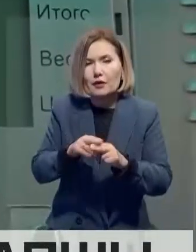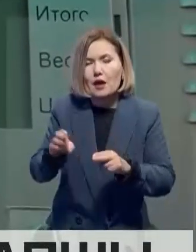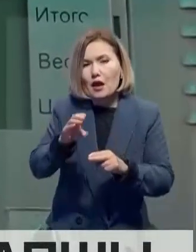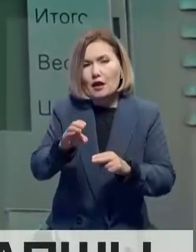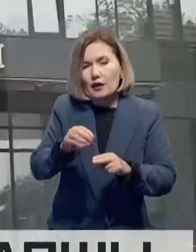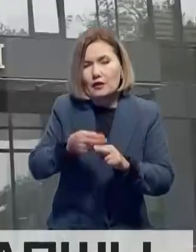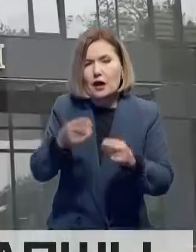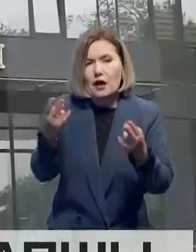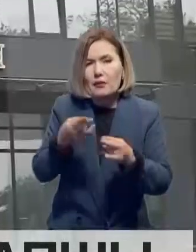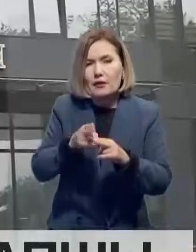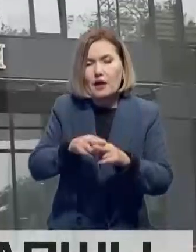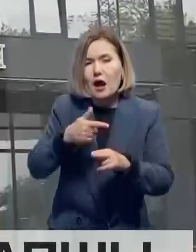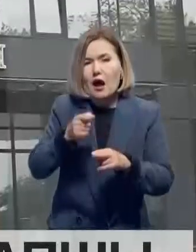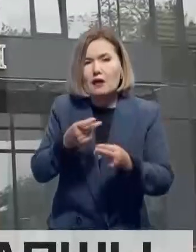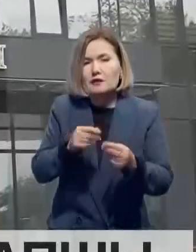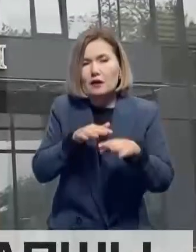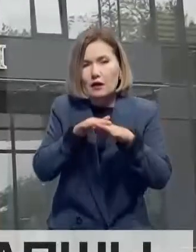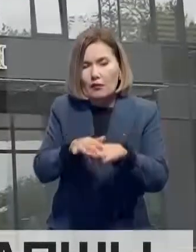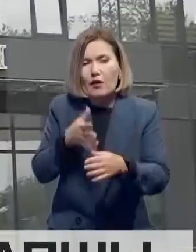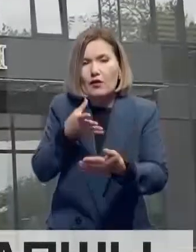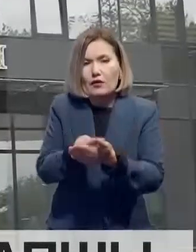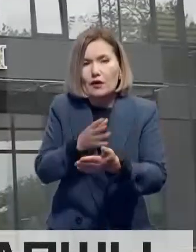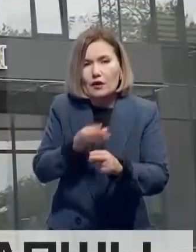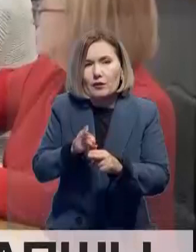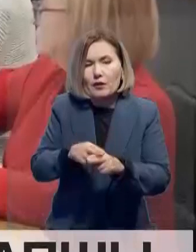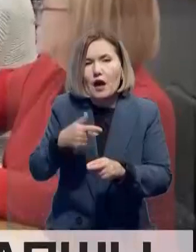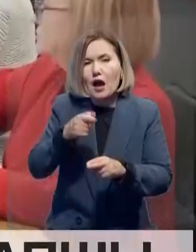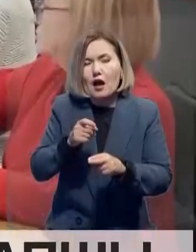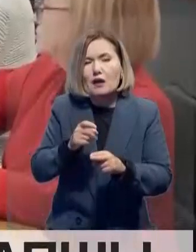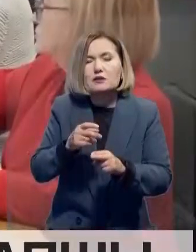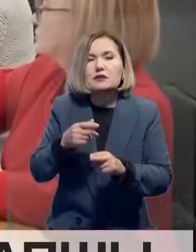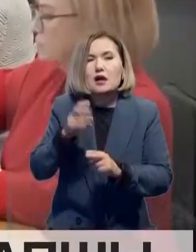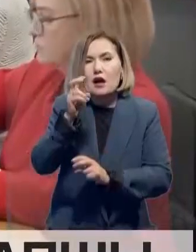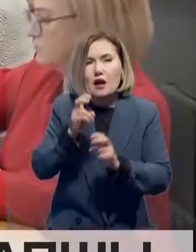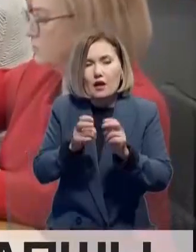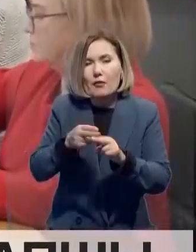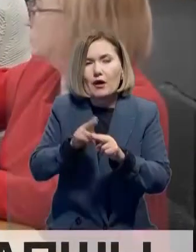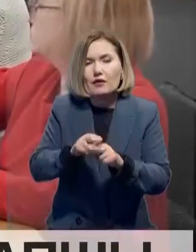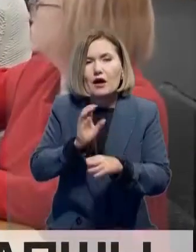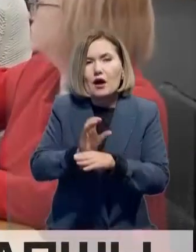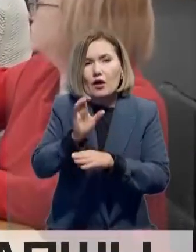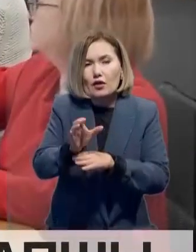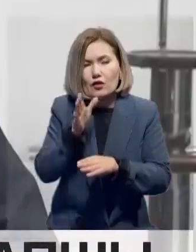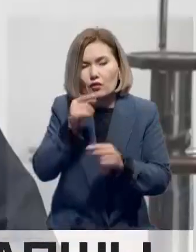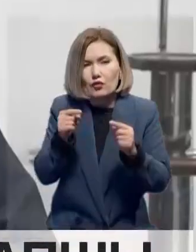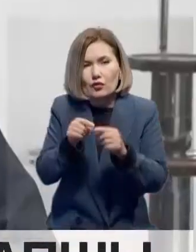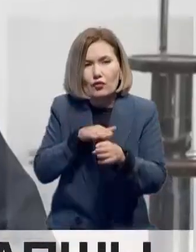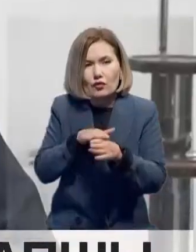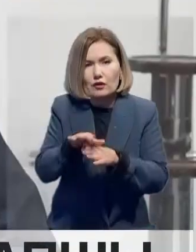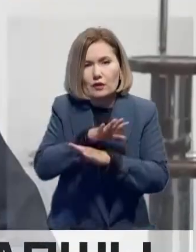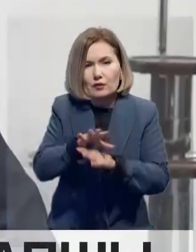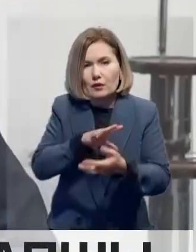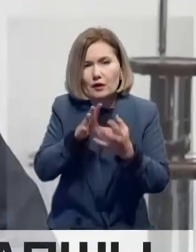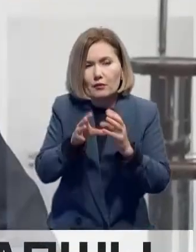компаниялар қыркүйекке қажет газдың қаржысын алдын ала төлеп қойған. Алайда газ өндіруші кәсіпорын өз міндетін уақытылы осын орындай